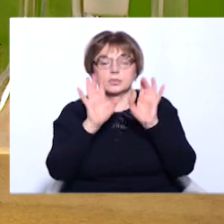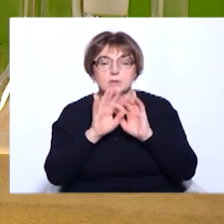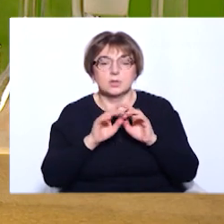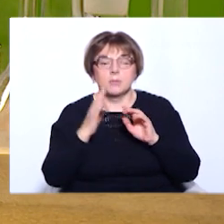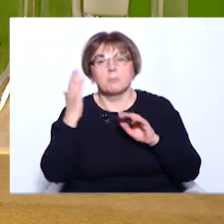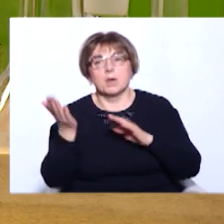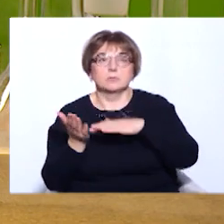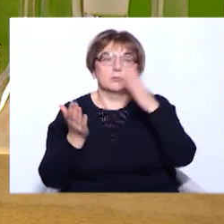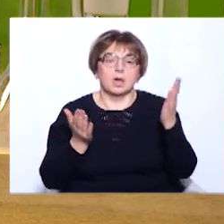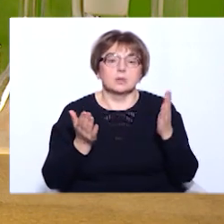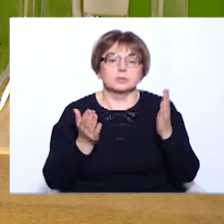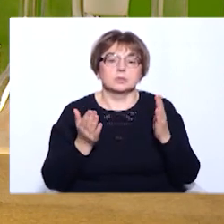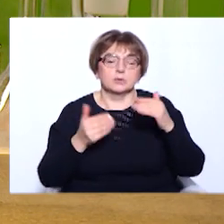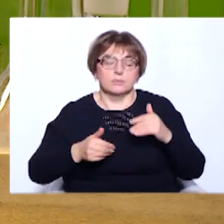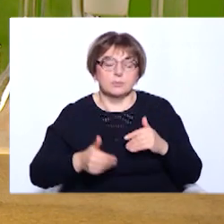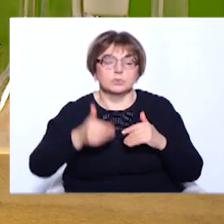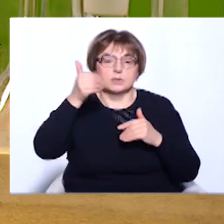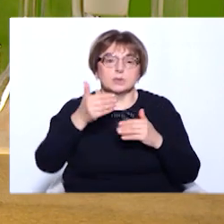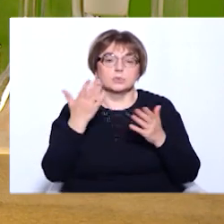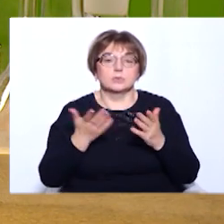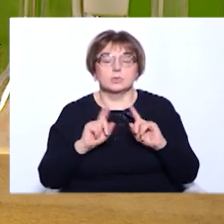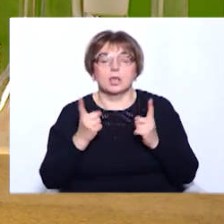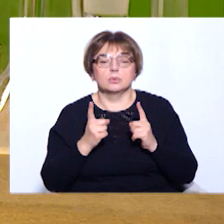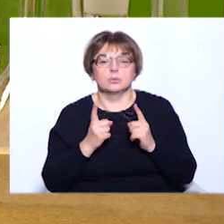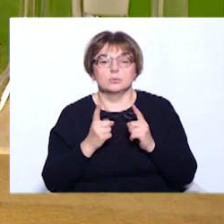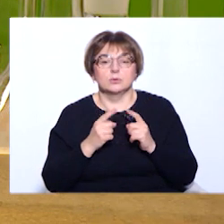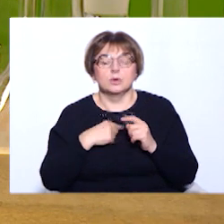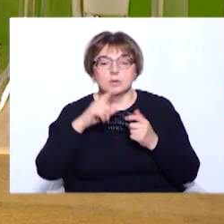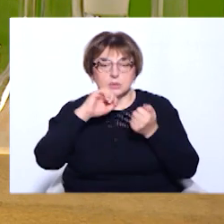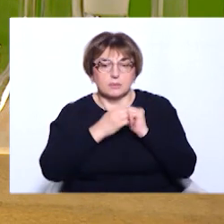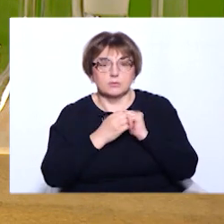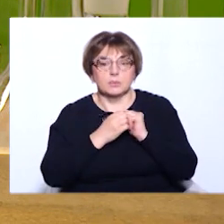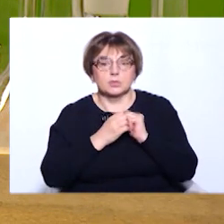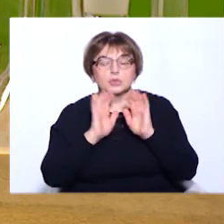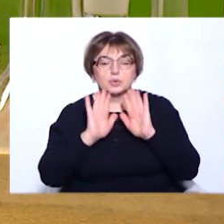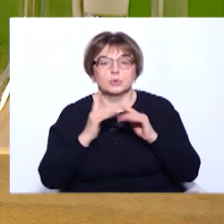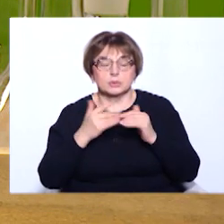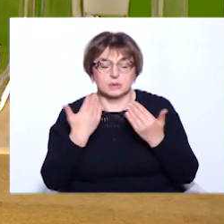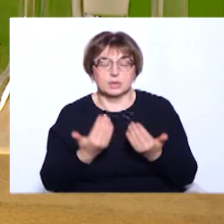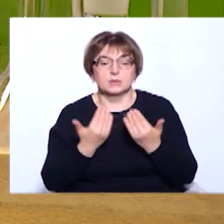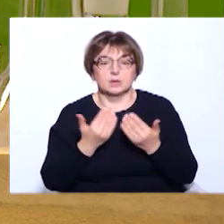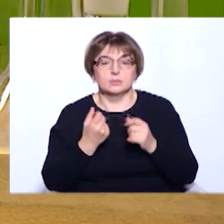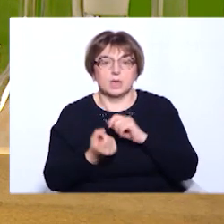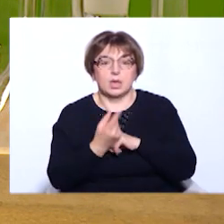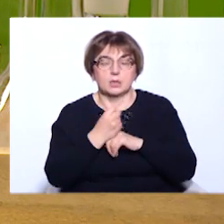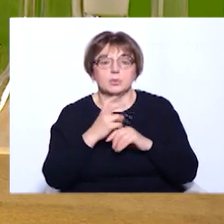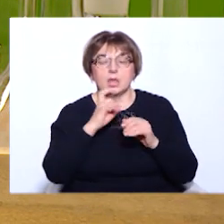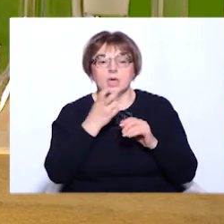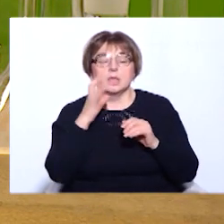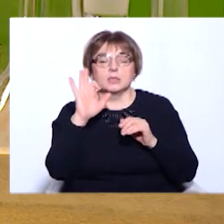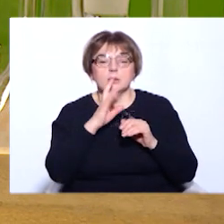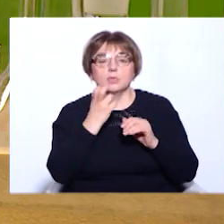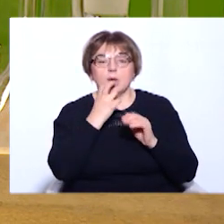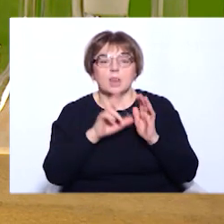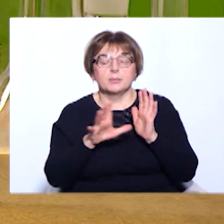აი მარჯვნიდან მარცხნივ დავიზეპირო ქვევიდან ზემოთ რატომ დავიმახსოვროთ რომ ფტორი დღესდღეობით აღმოჩენილი ელემენტებს შორის